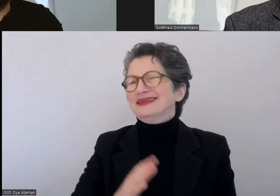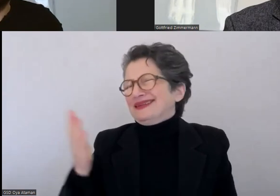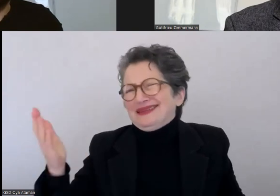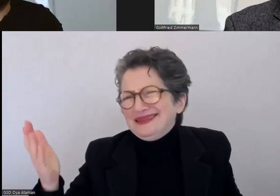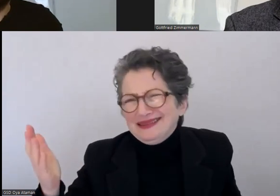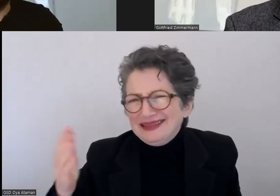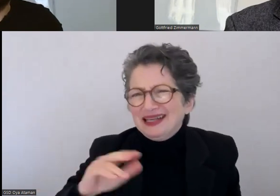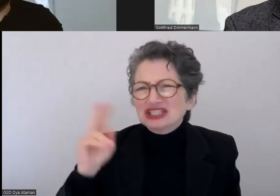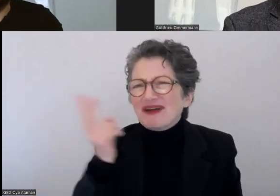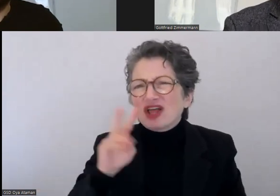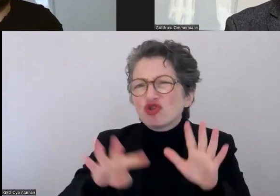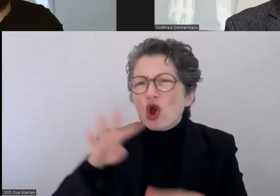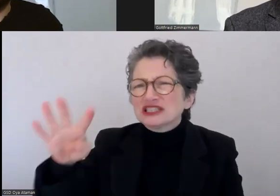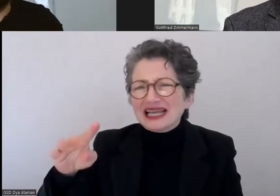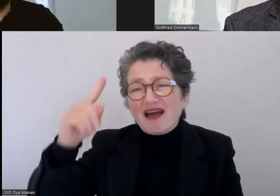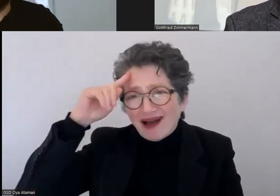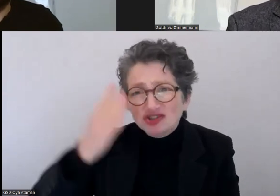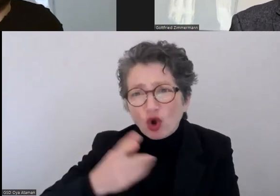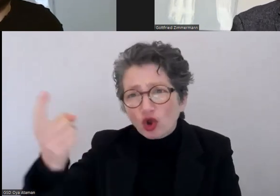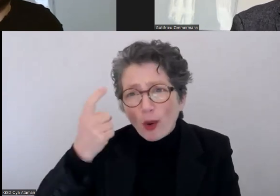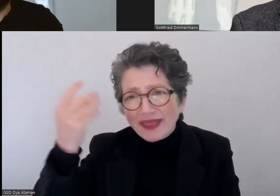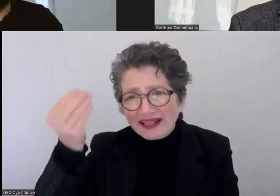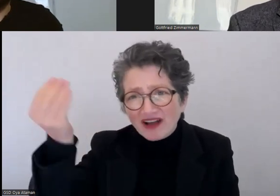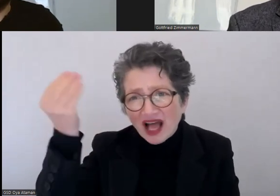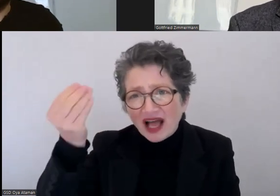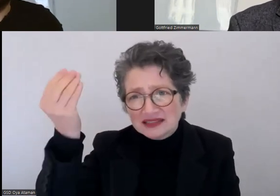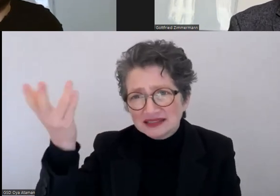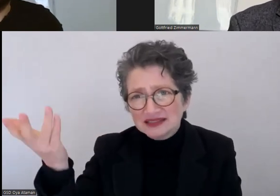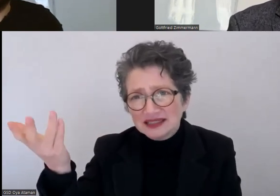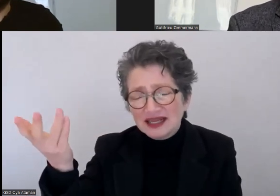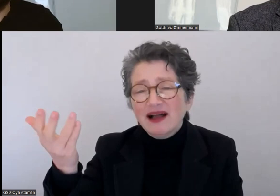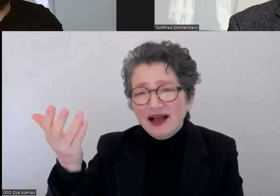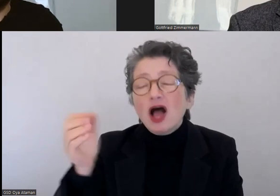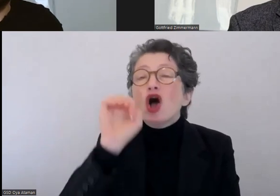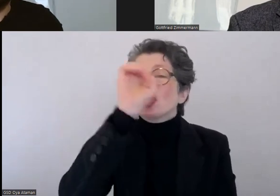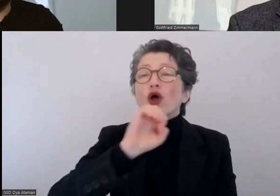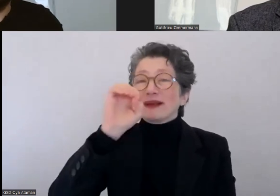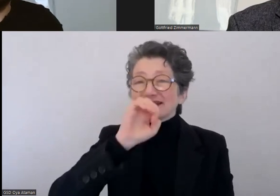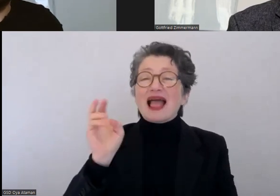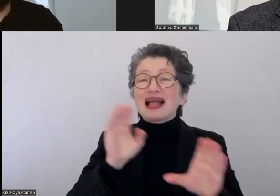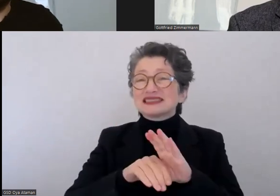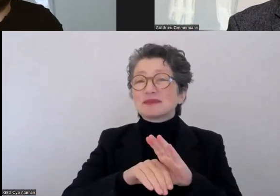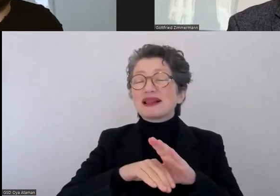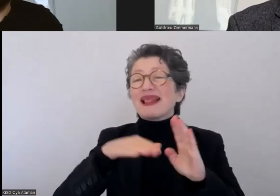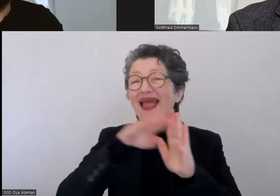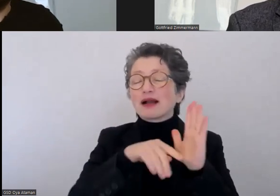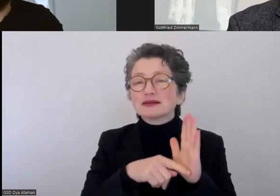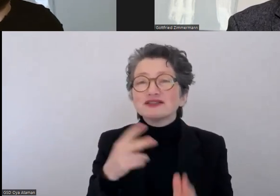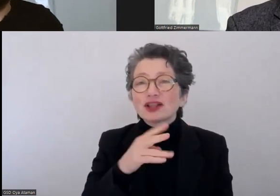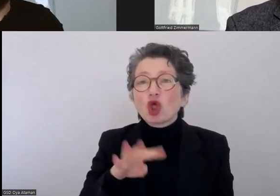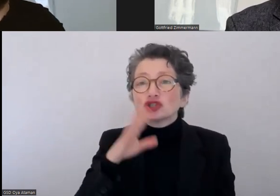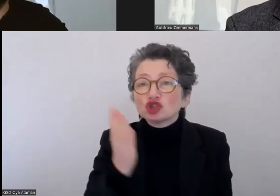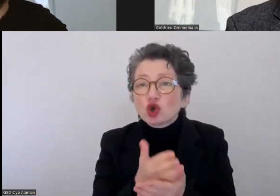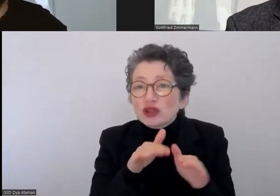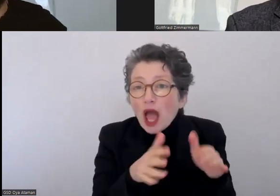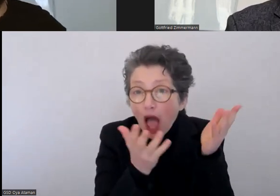seit 2019, dass da was kommen wird, weil nämlich der European Accessibility Act schon im Jahr 2019 herauskam. Also es ist